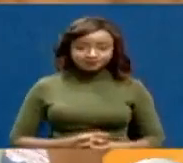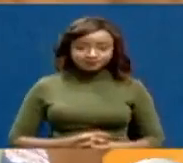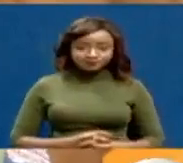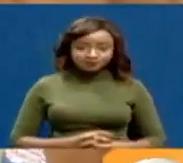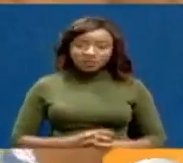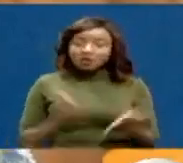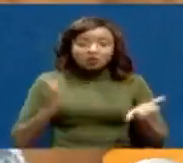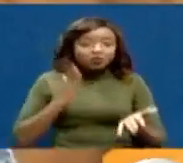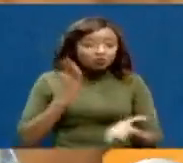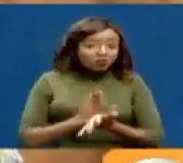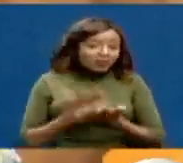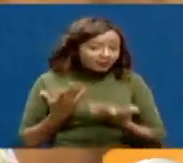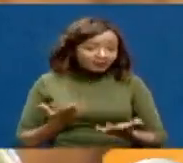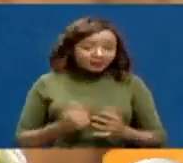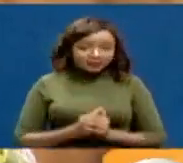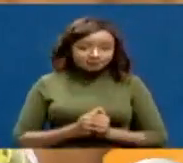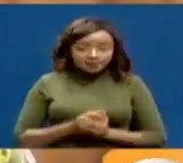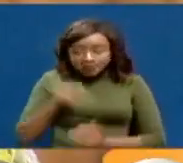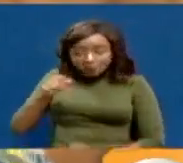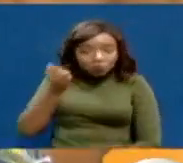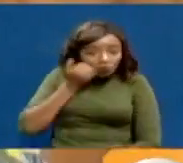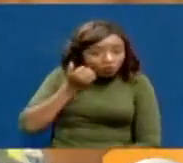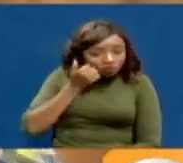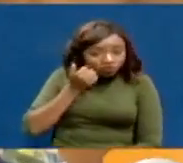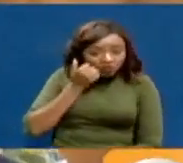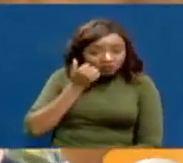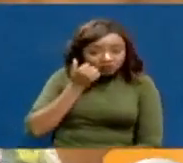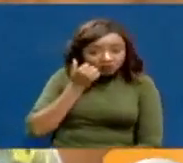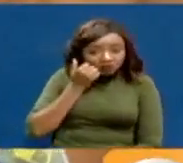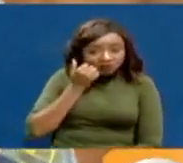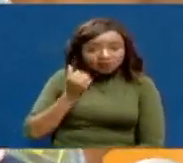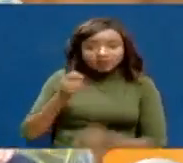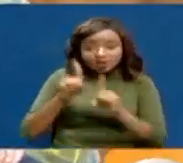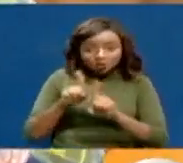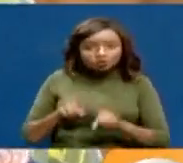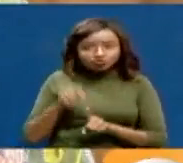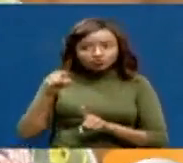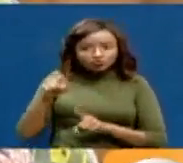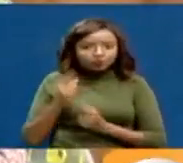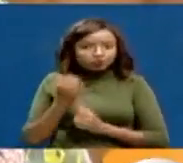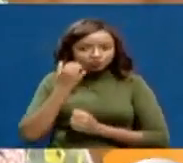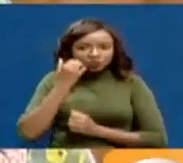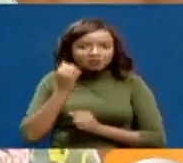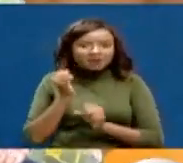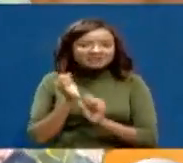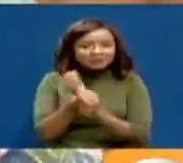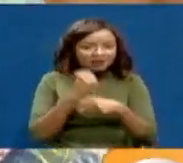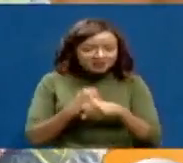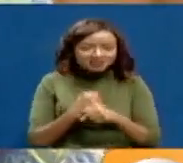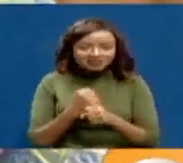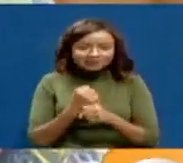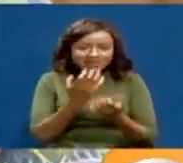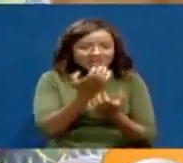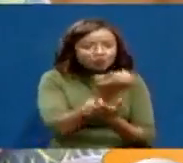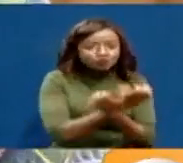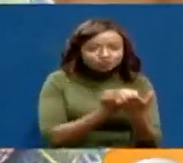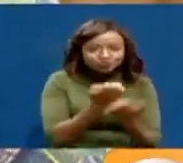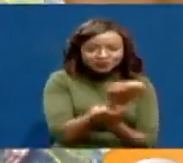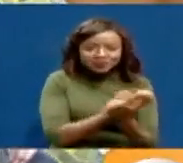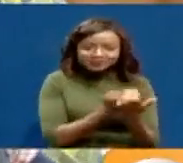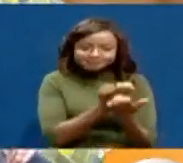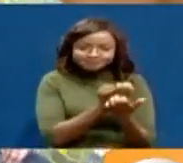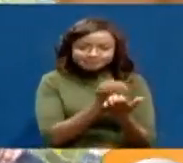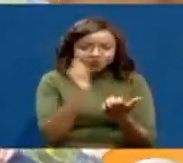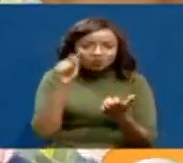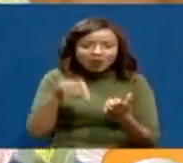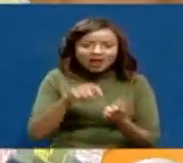Kwa ukweli, huu ugonjwa pia umesababisha uchumi